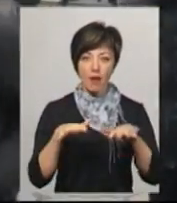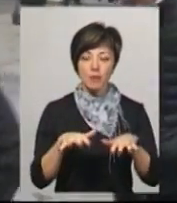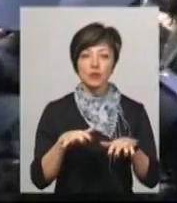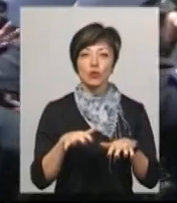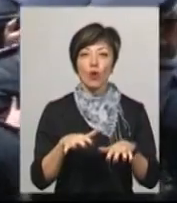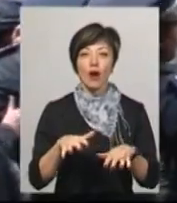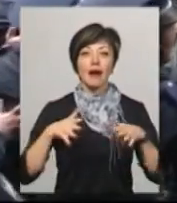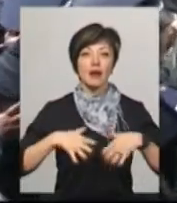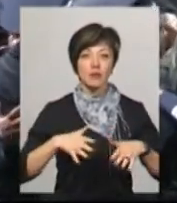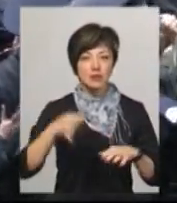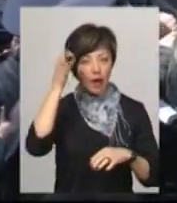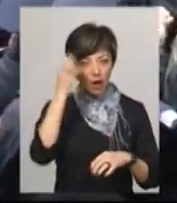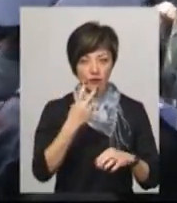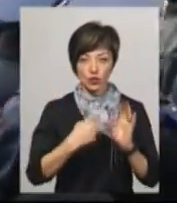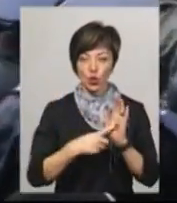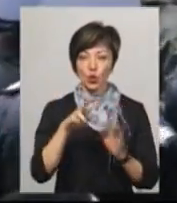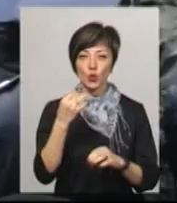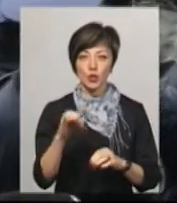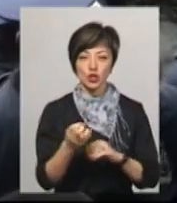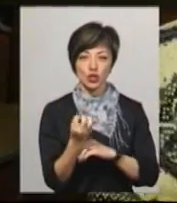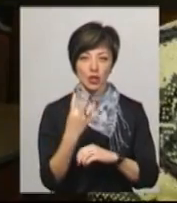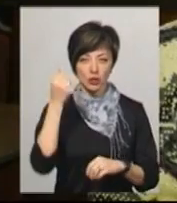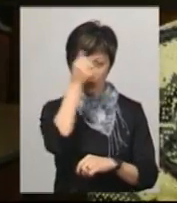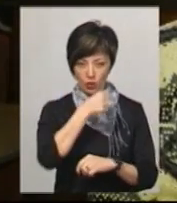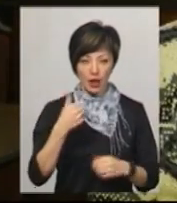події 26 лютого 2014-го.